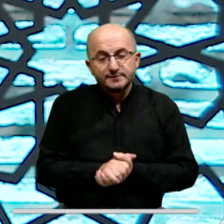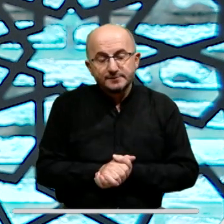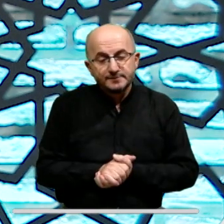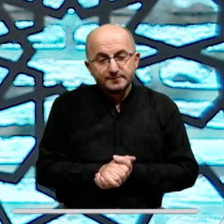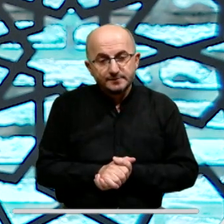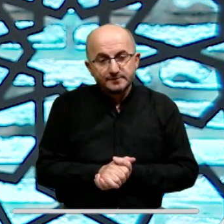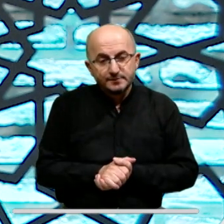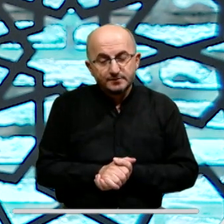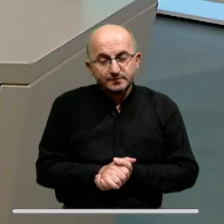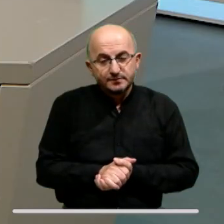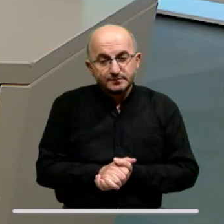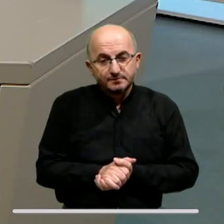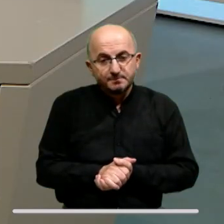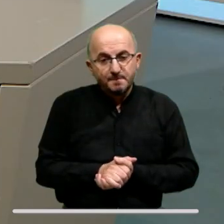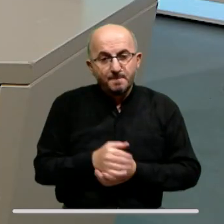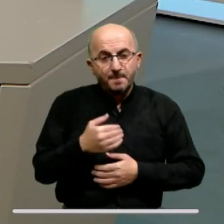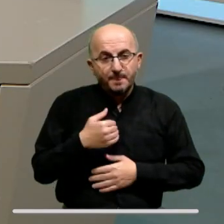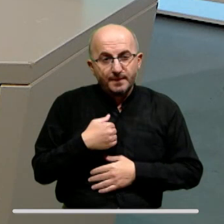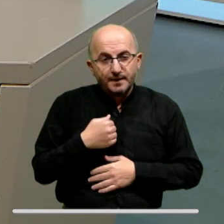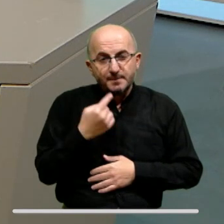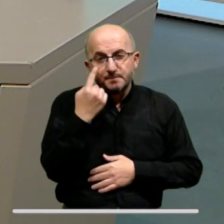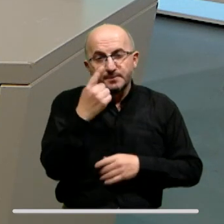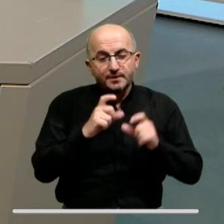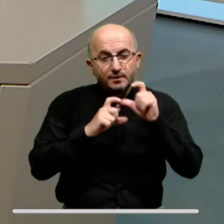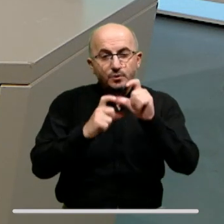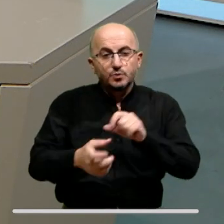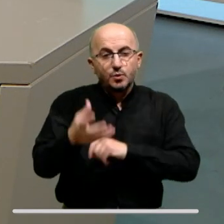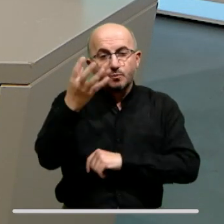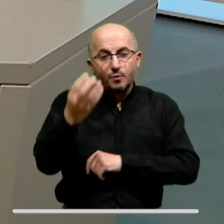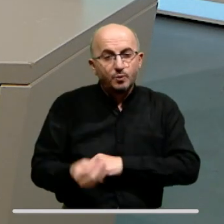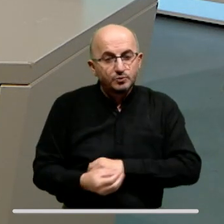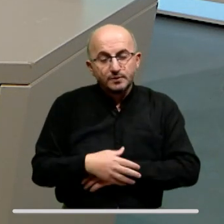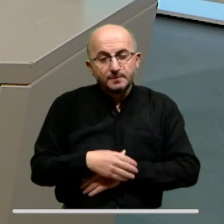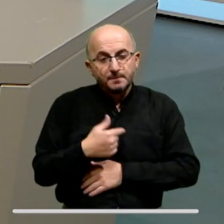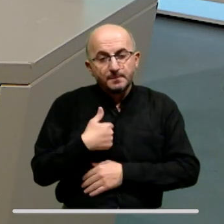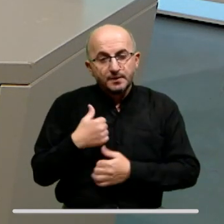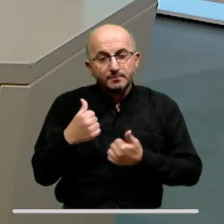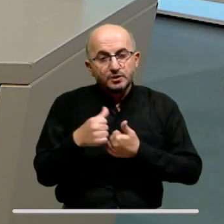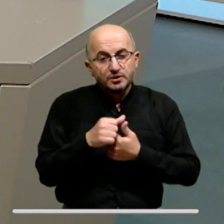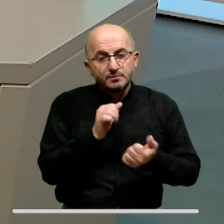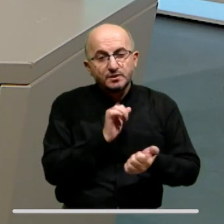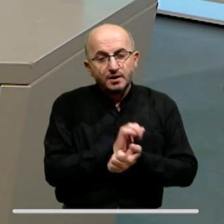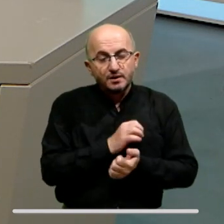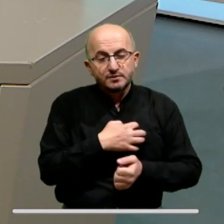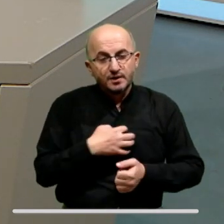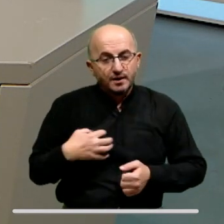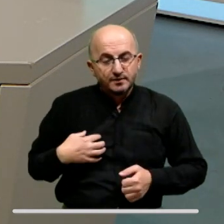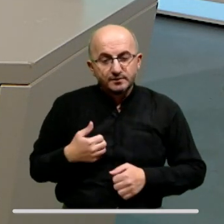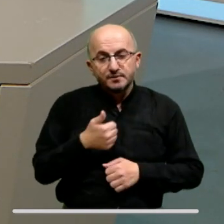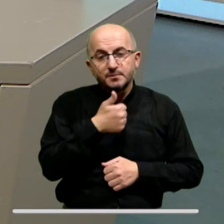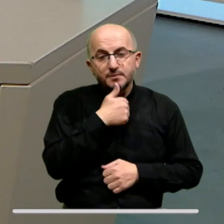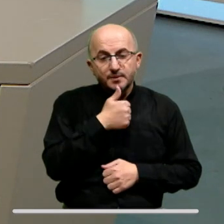efendim. Buyursunlar. Hocam benim bir tane sorum olacaktı. Buyurun. Benim eşimin ailesi, annesi ve